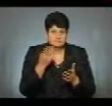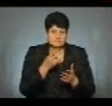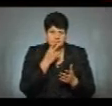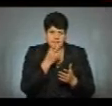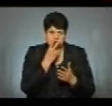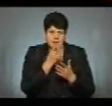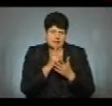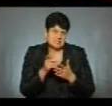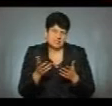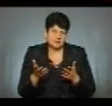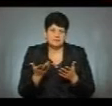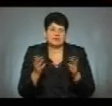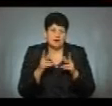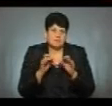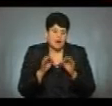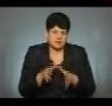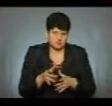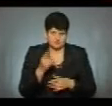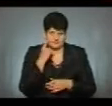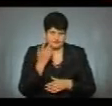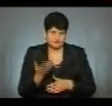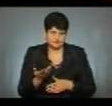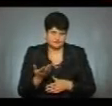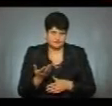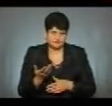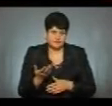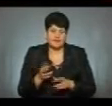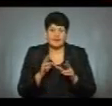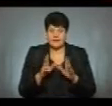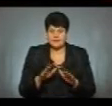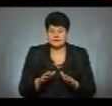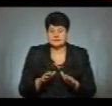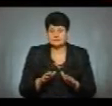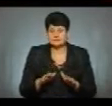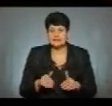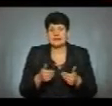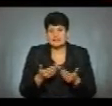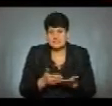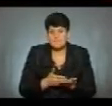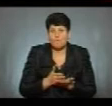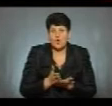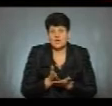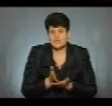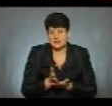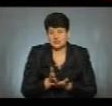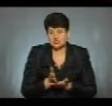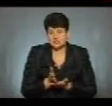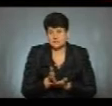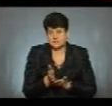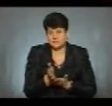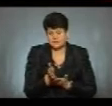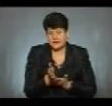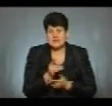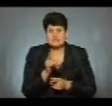показники і так далі, як їх правильно оцінити. Тобто як задається політичним вектором,